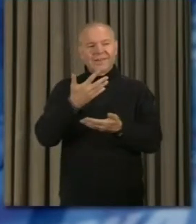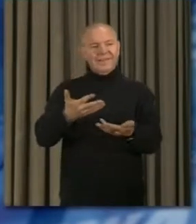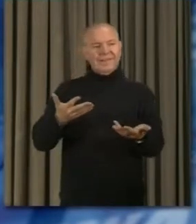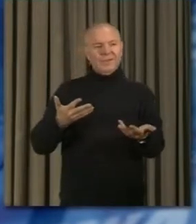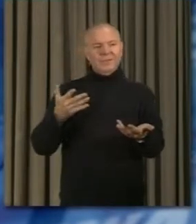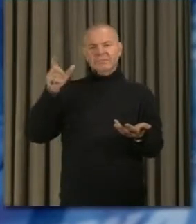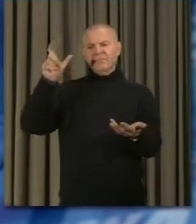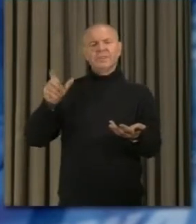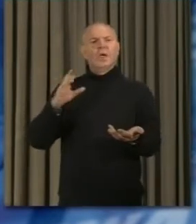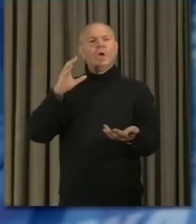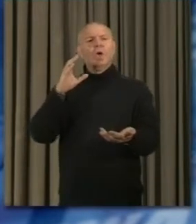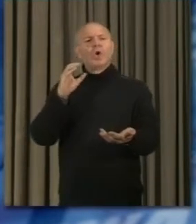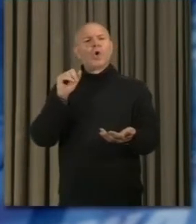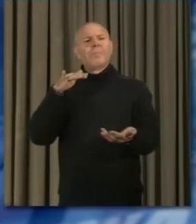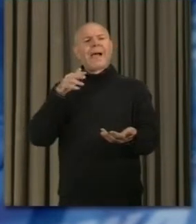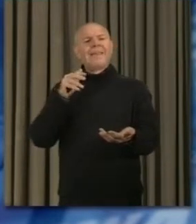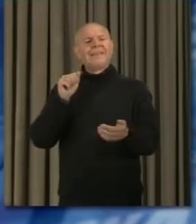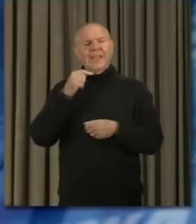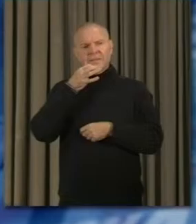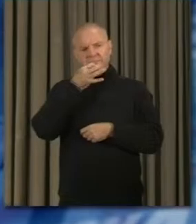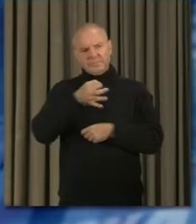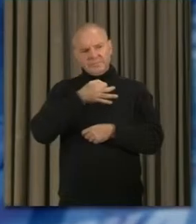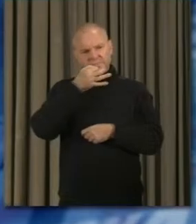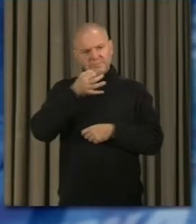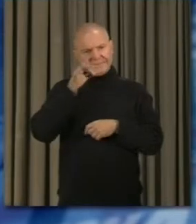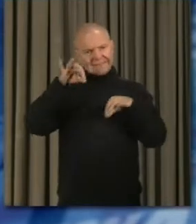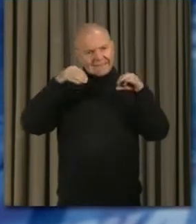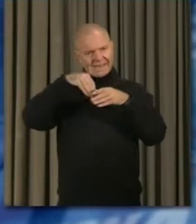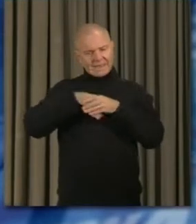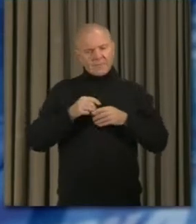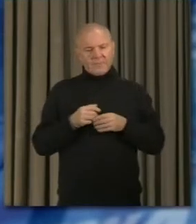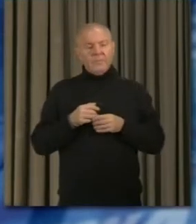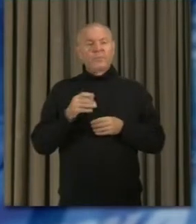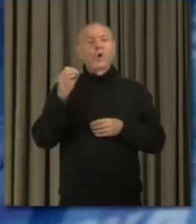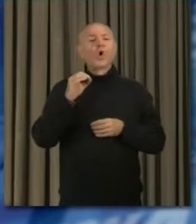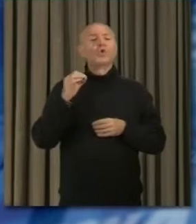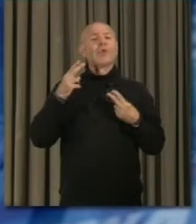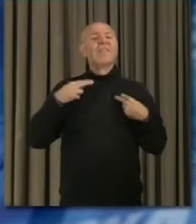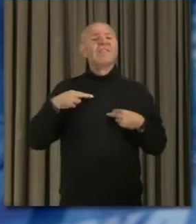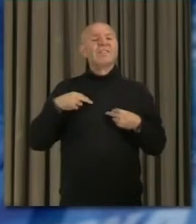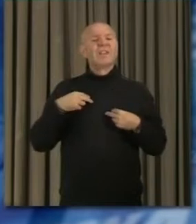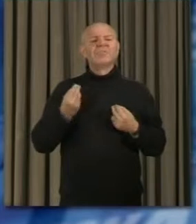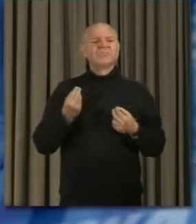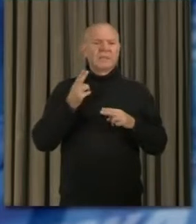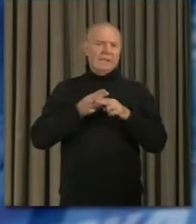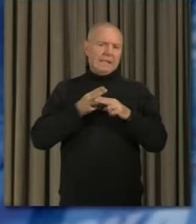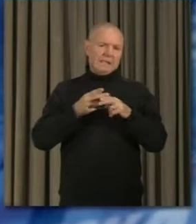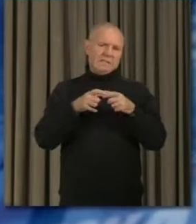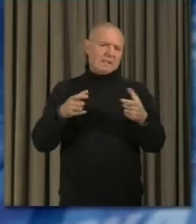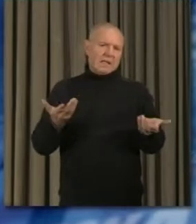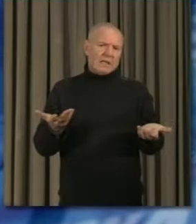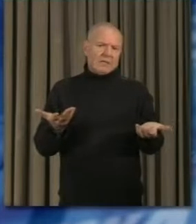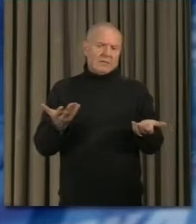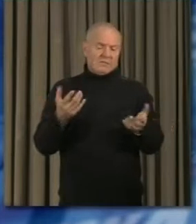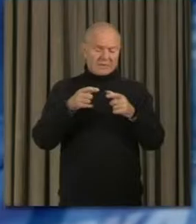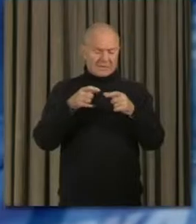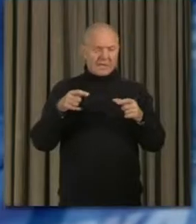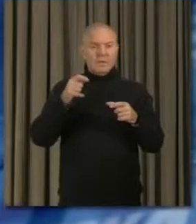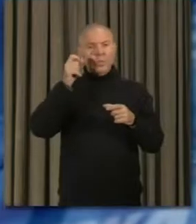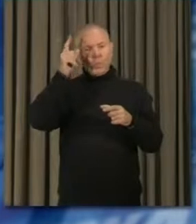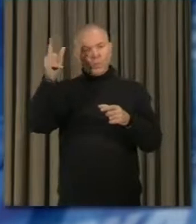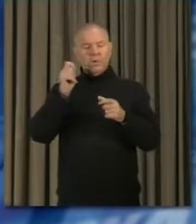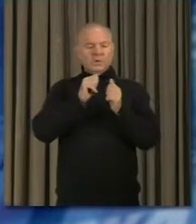Fabrizio Comaita rivolgendosi a quanti affollavano il teatro Ossola Viva non è null'altro che una tessera una tessera che permette di unire la cultura